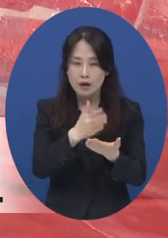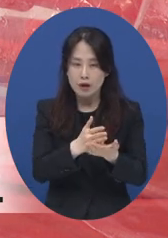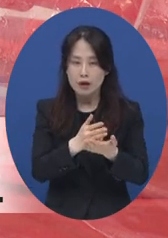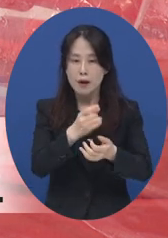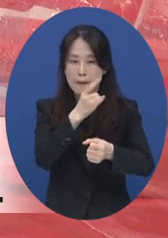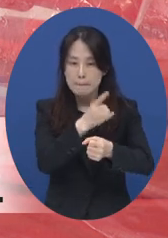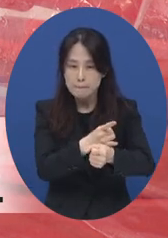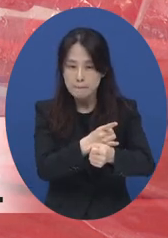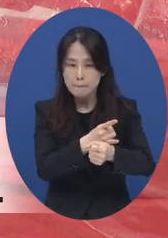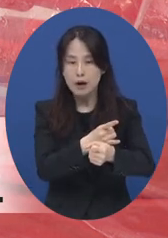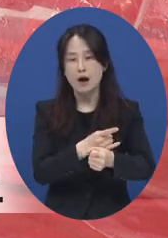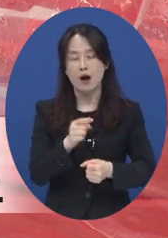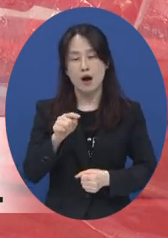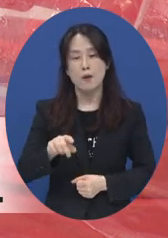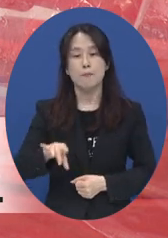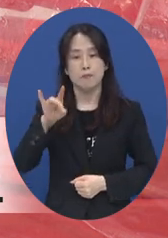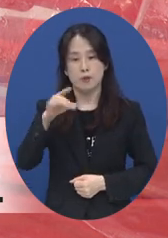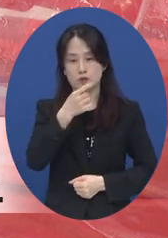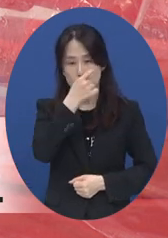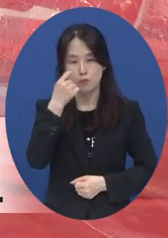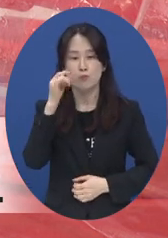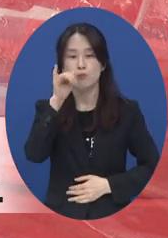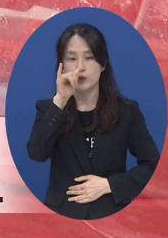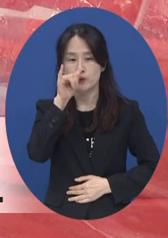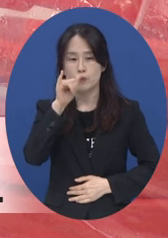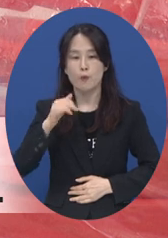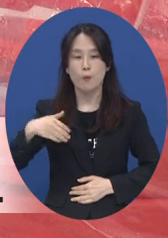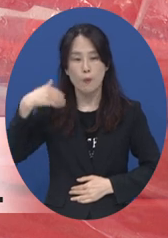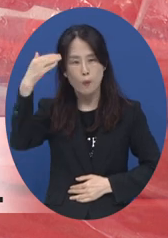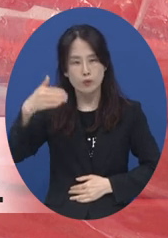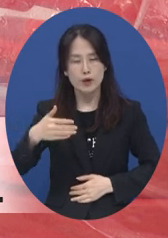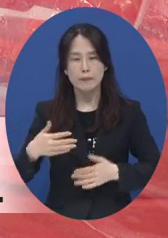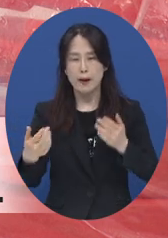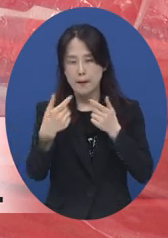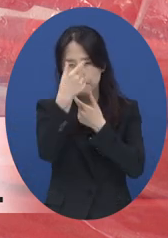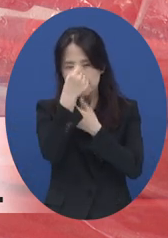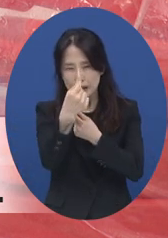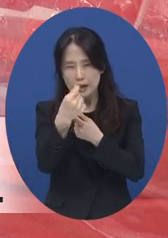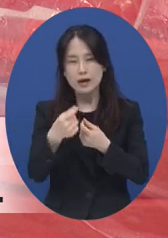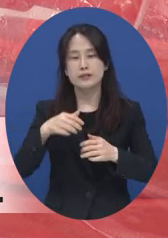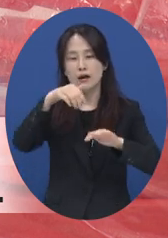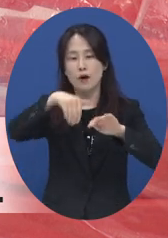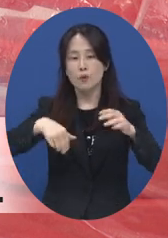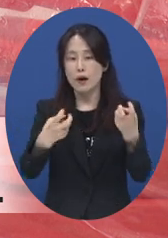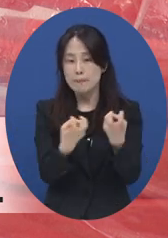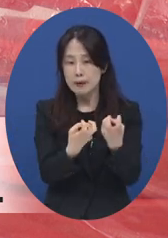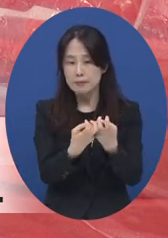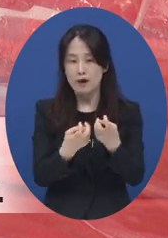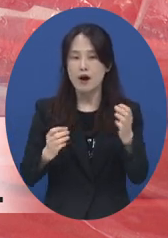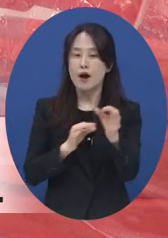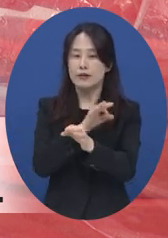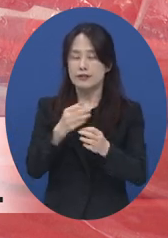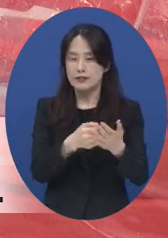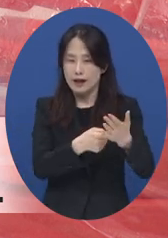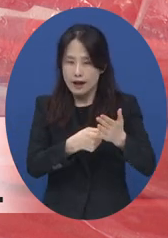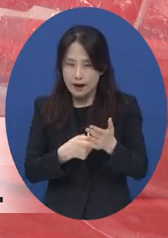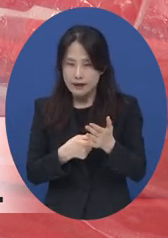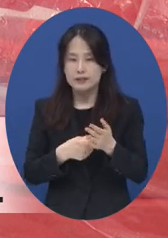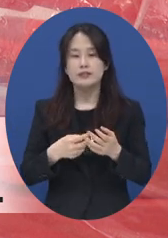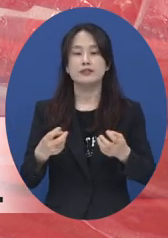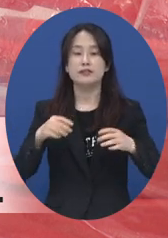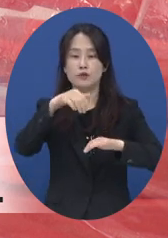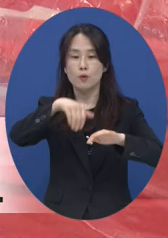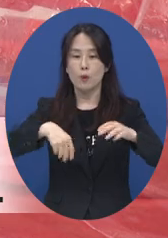말아야 되느냐 그 오토 확인을 하고요 그리고 이제 최적의 공법으로 경제적인 공법 을